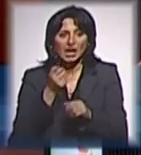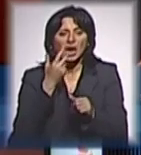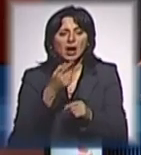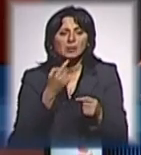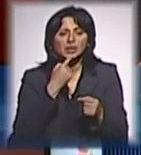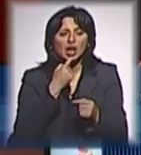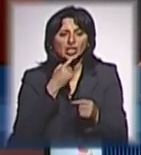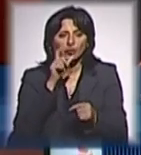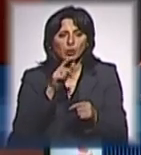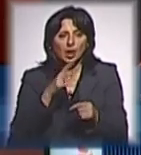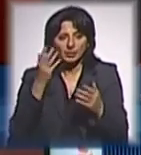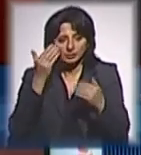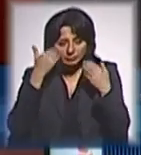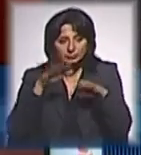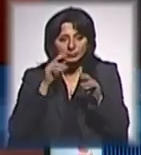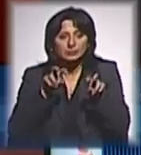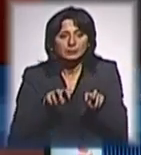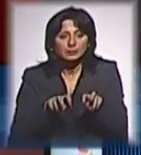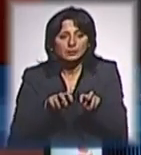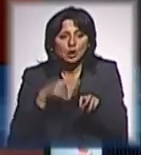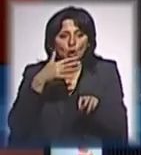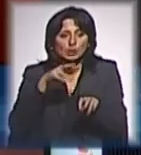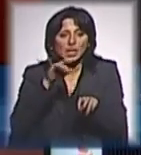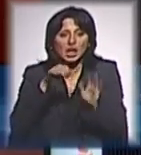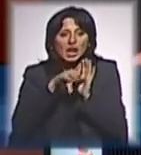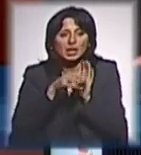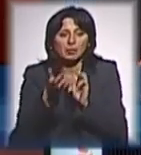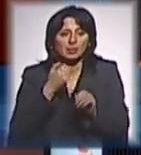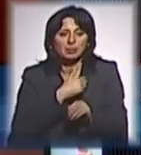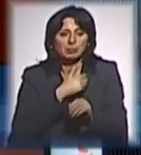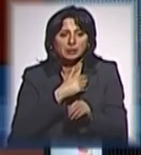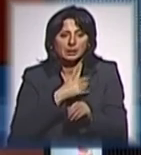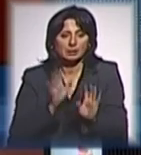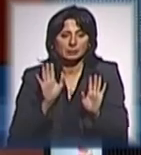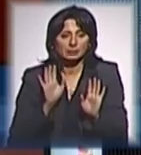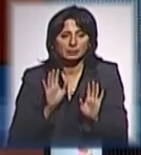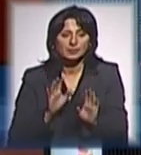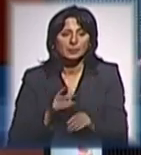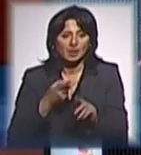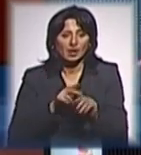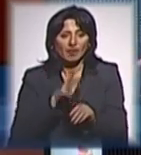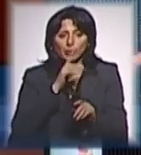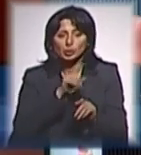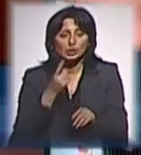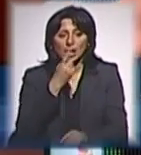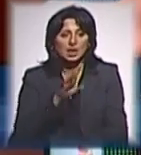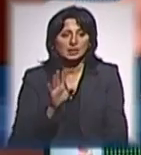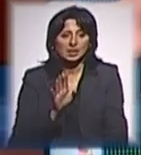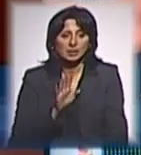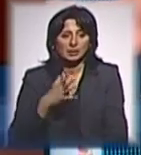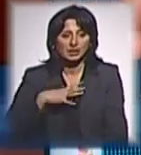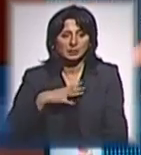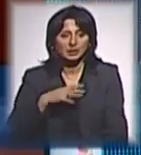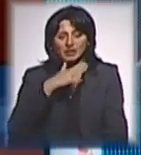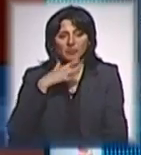რამდენი გაჭიროებული ადამიანი ღამეს სათენებს იქ იმისთვის, რომ 50 ლარის დახმარება მიიღოს რომელიღაც ჩინოვნიკიდან. ამ დროს არც ერთმა